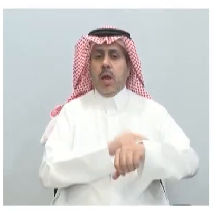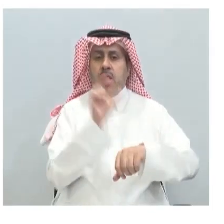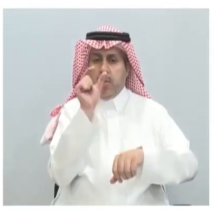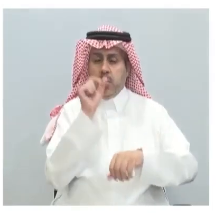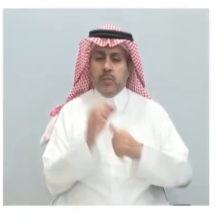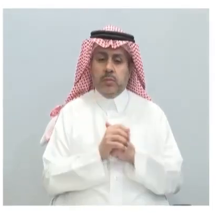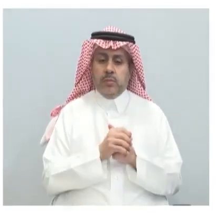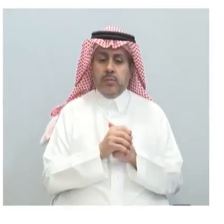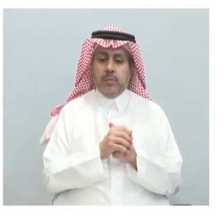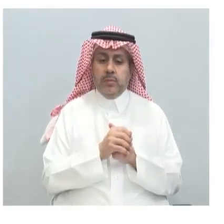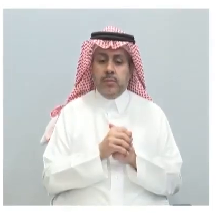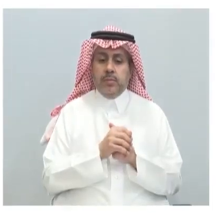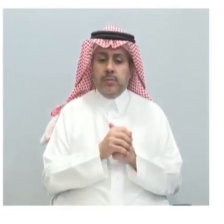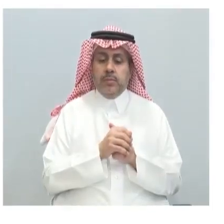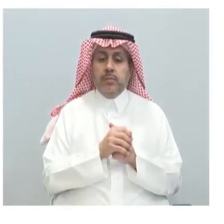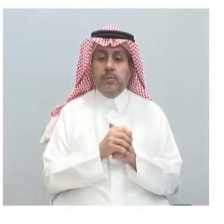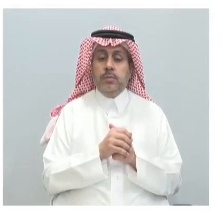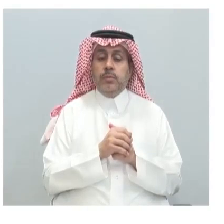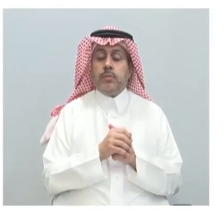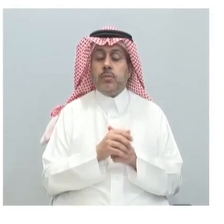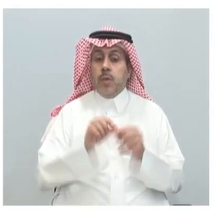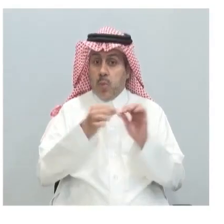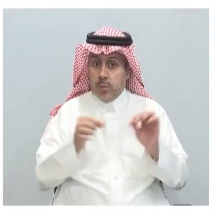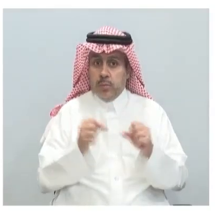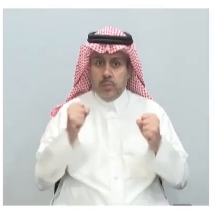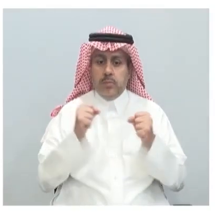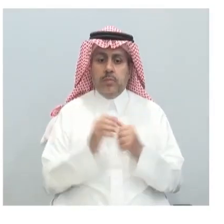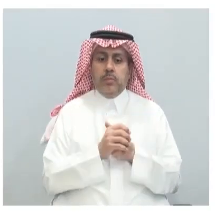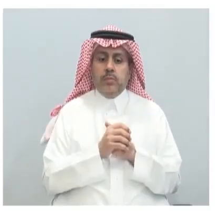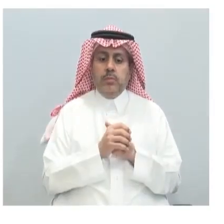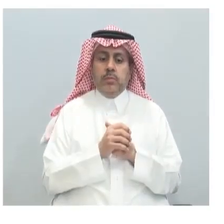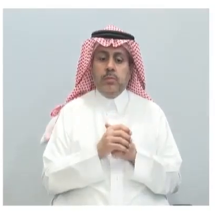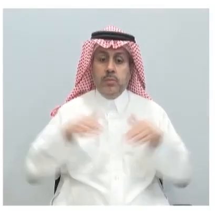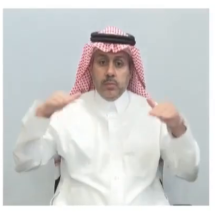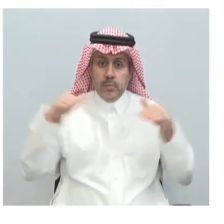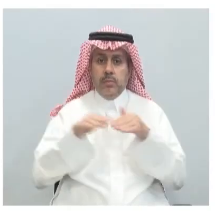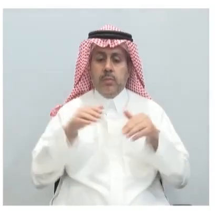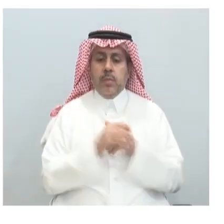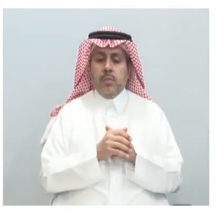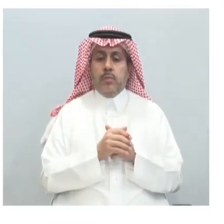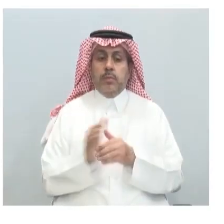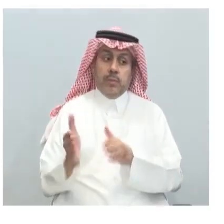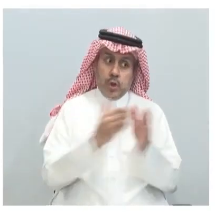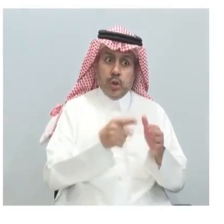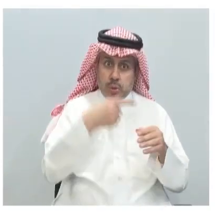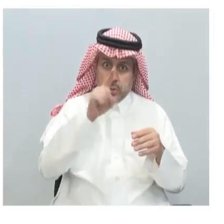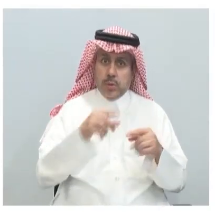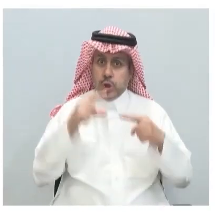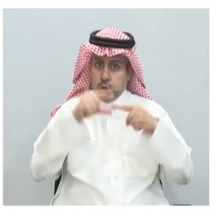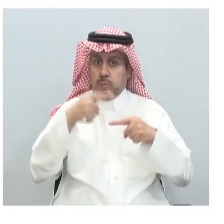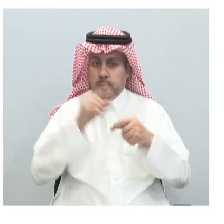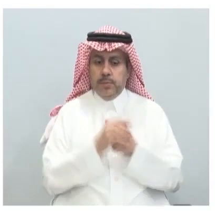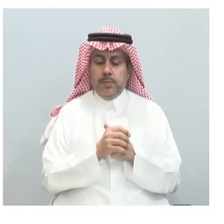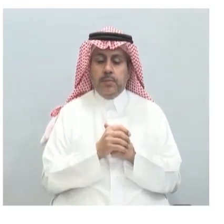زمن معين فهذا هو المقصود بالمعقد المنشط اذا يحدث تصادم هنا الاتجاه صحيح حدث ل